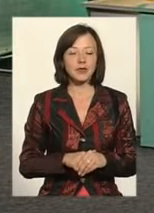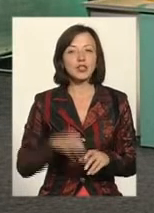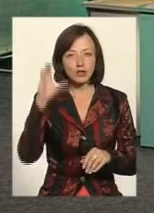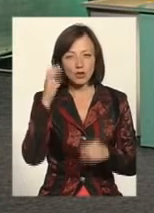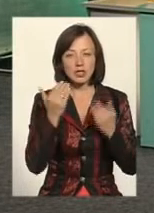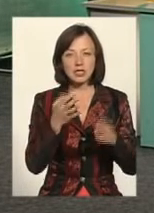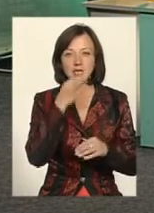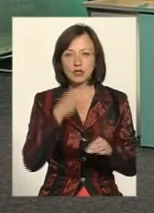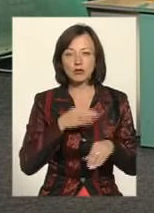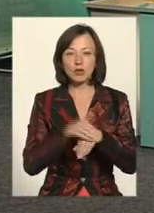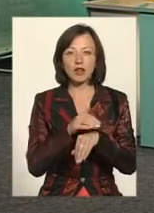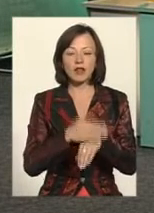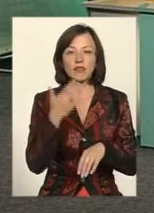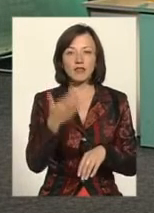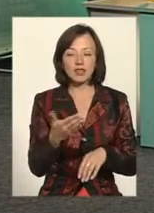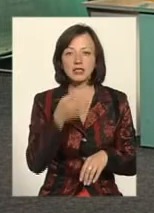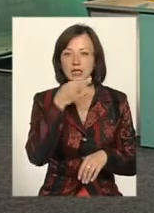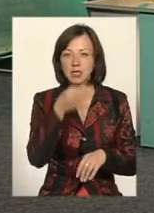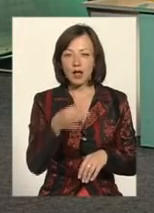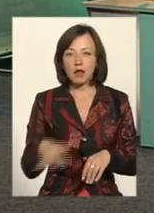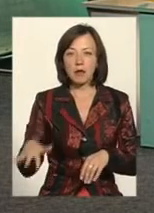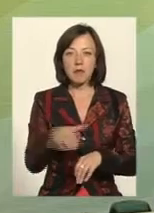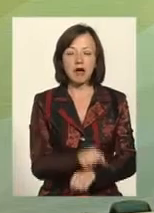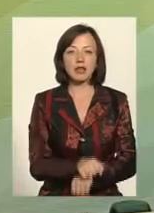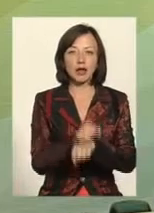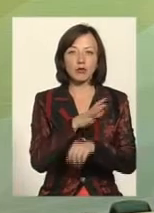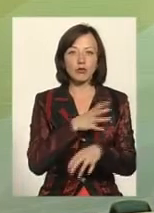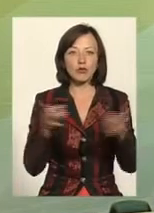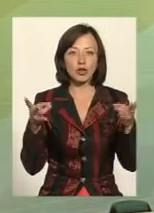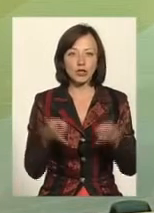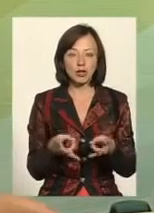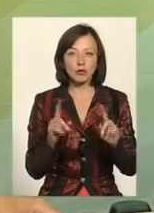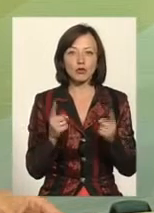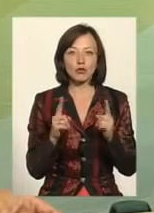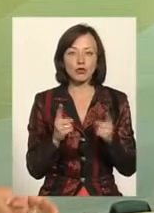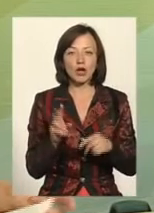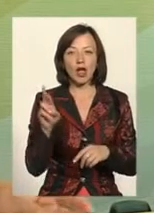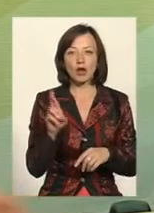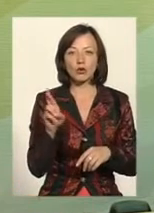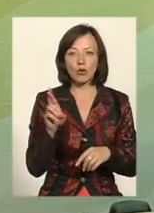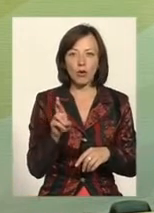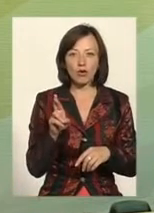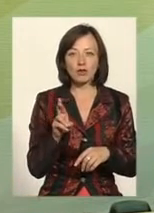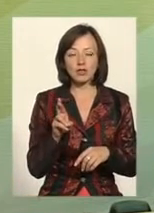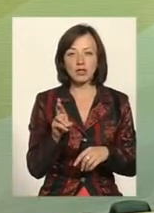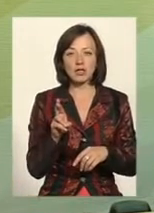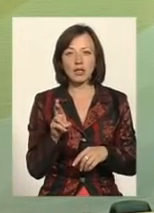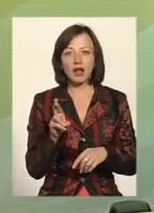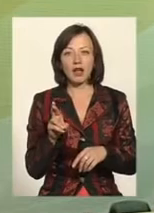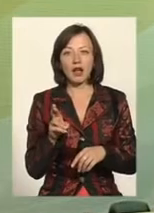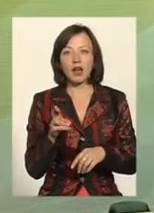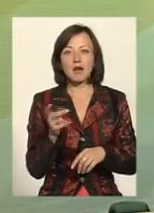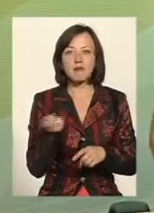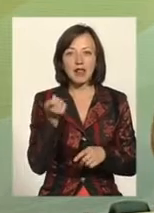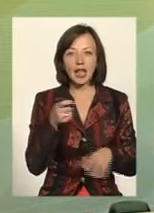Слухаємо вас. Скажіть, будь ласка, от ви тільки що сказали, що Майдан був потрібен. Тому що Янукович, мілкий жулік, який не міг наїздити,